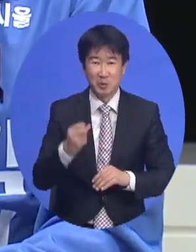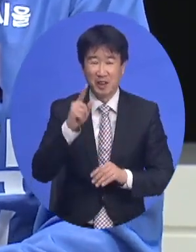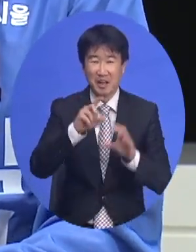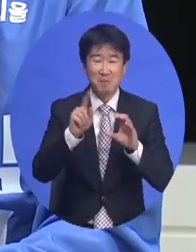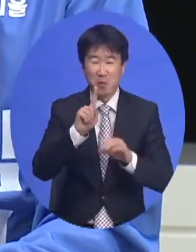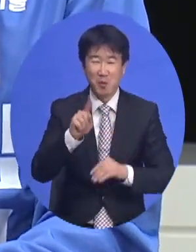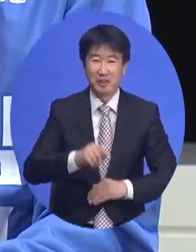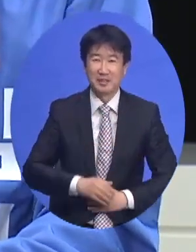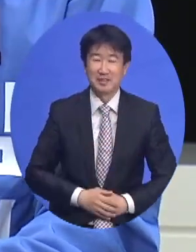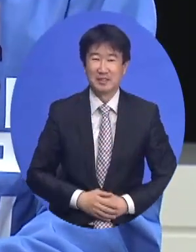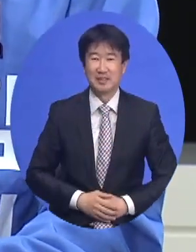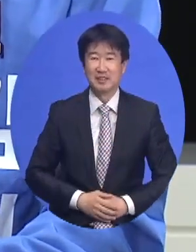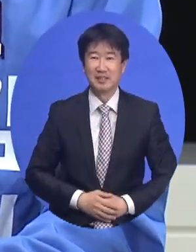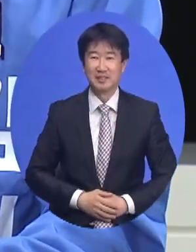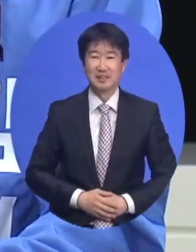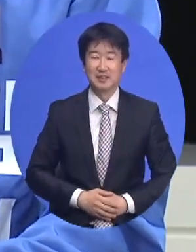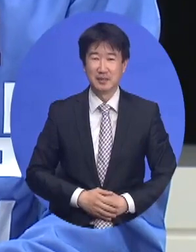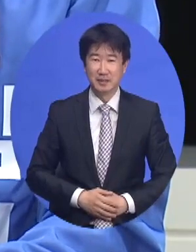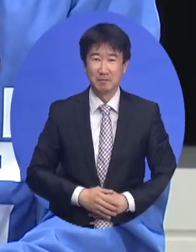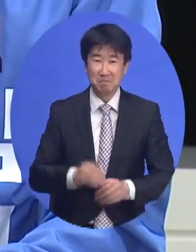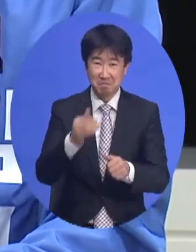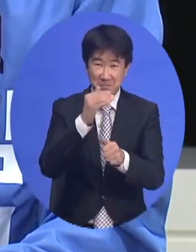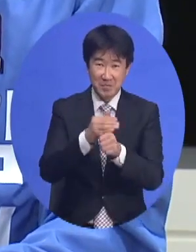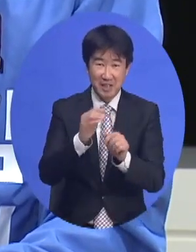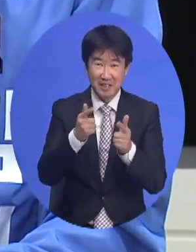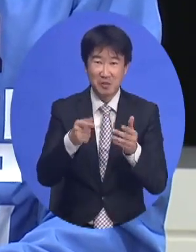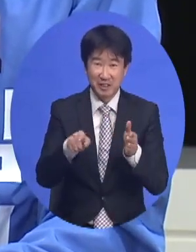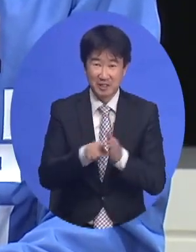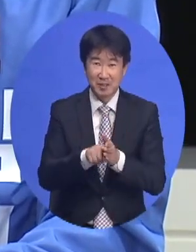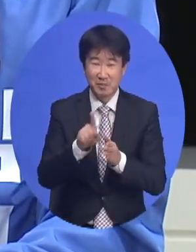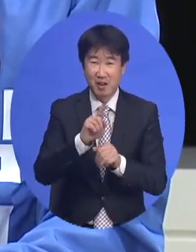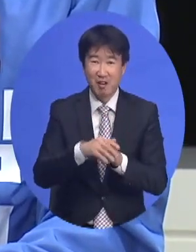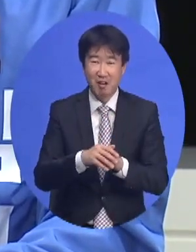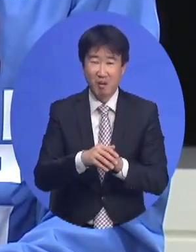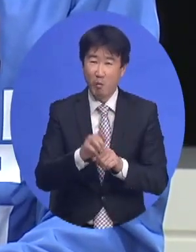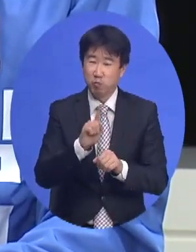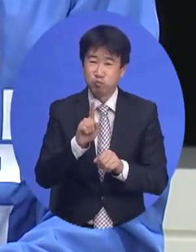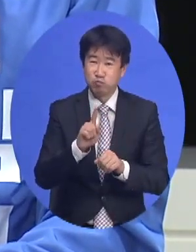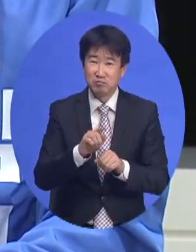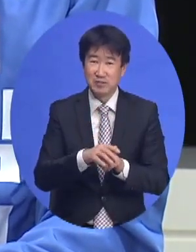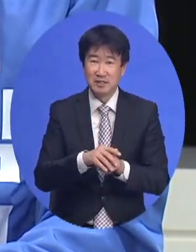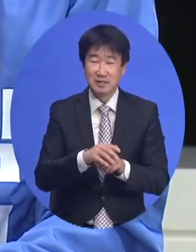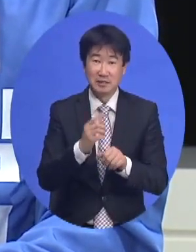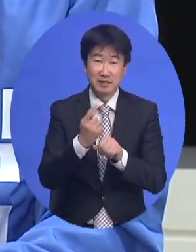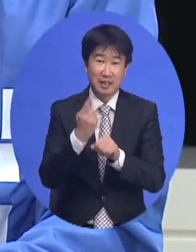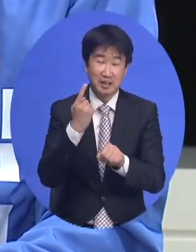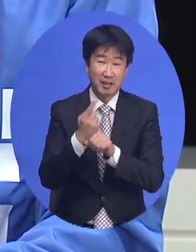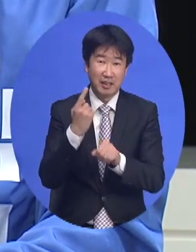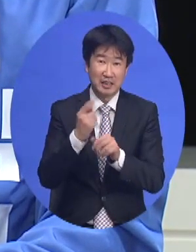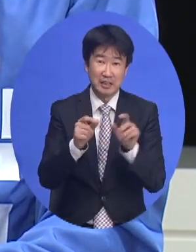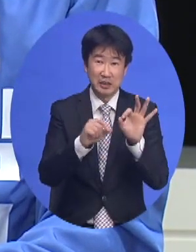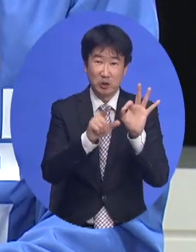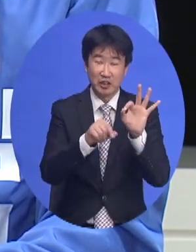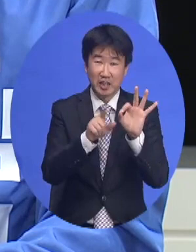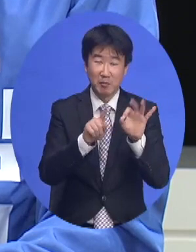하나요. 이 거의 컷오프 되지 않기 위해서 무려 작년 10월